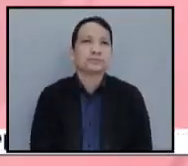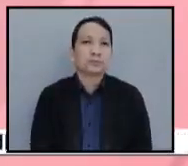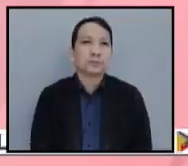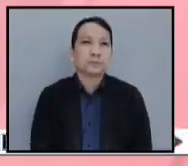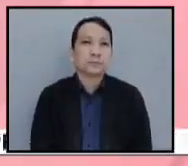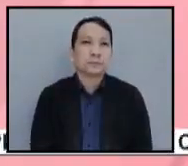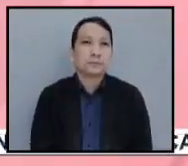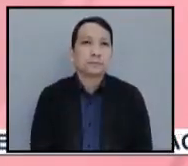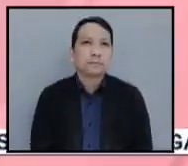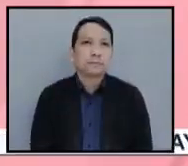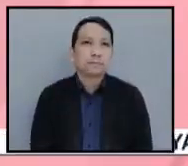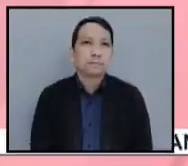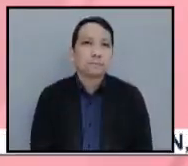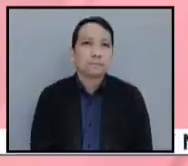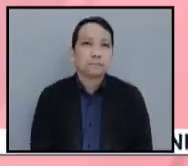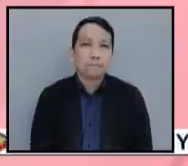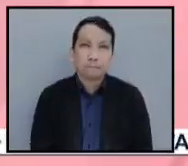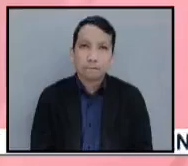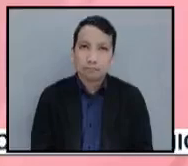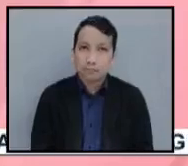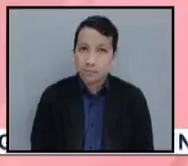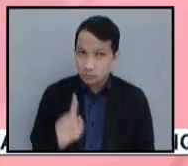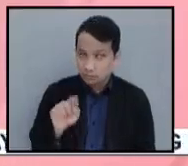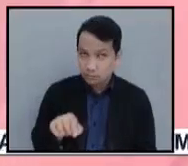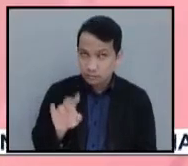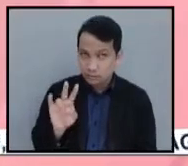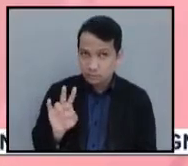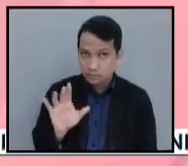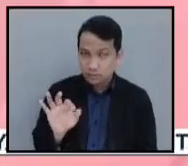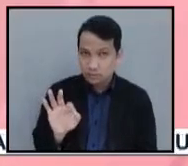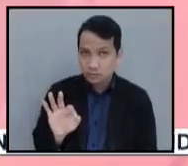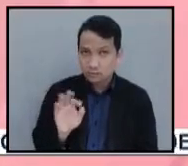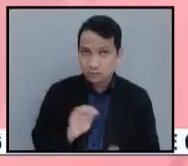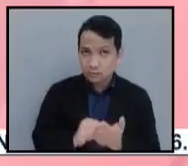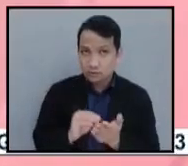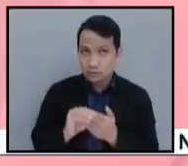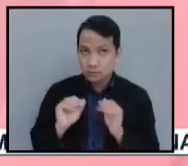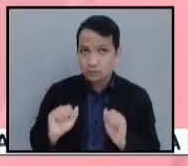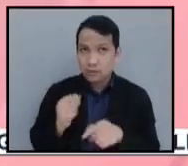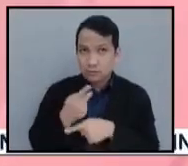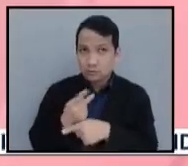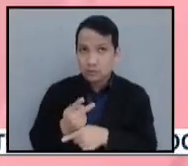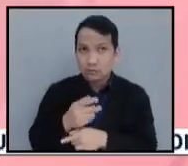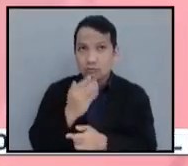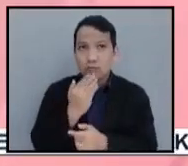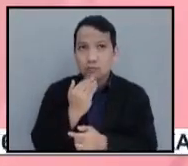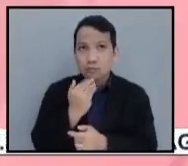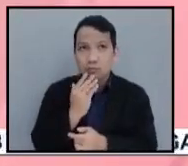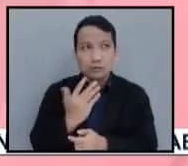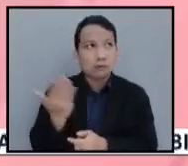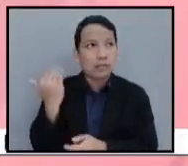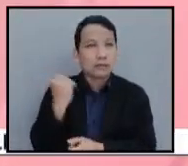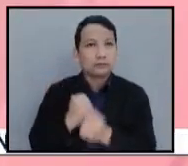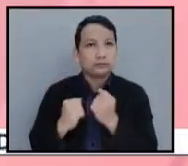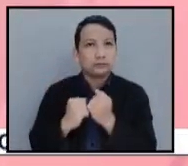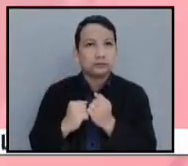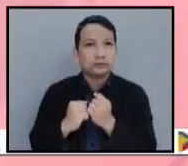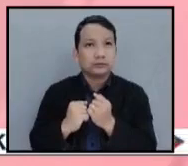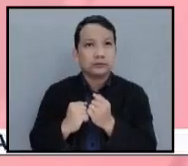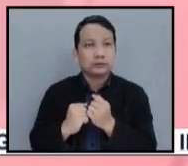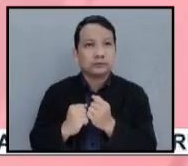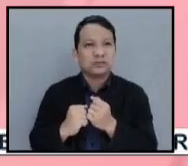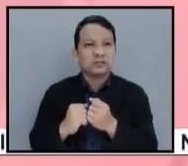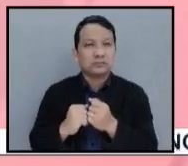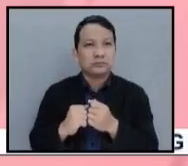cazel mula 1.79 million metric tons sa produksyon ng asukal na karaan taon nakaambang tumaas ang